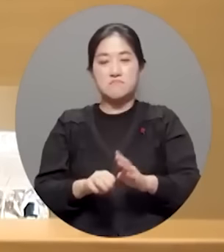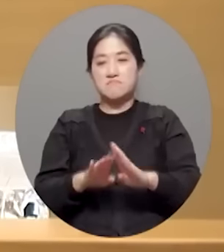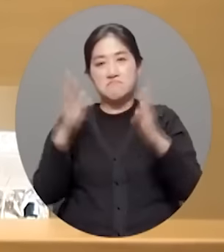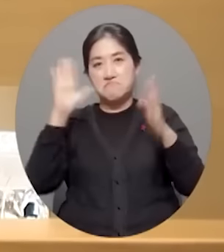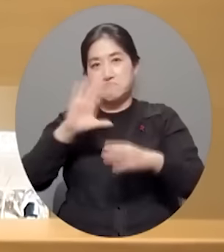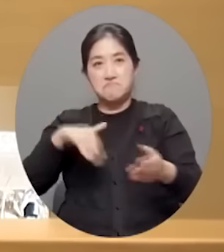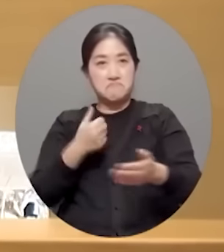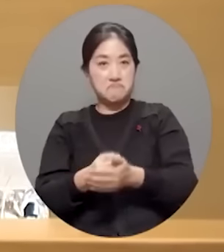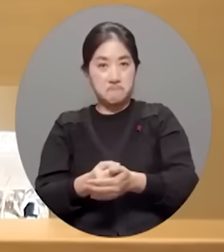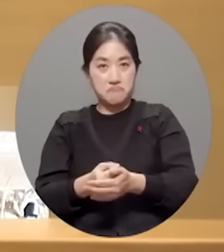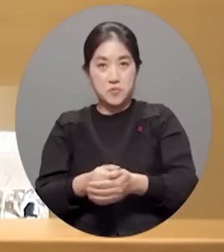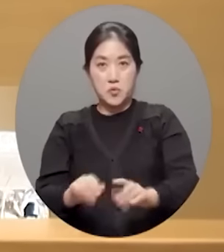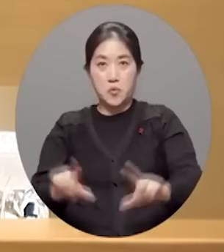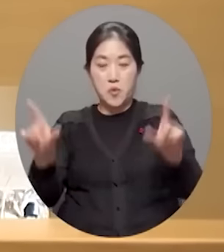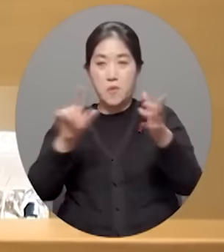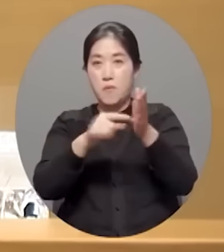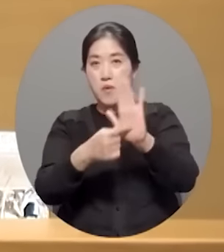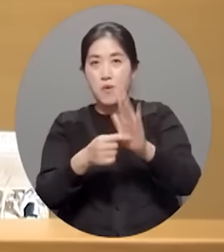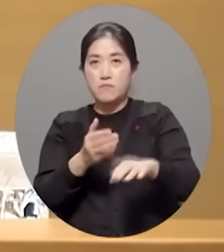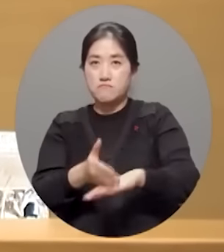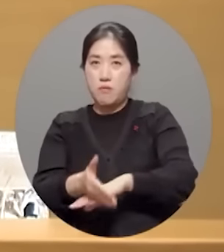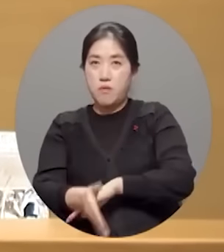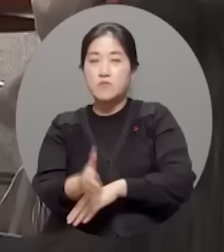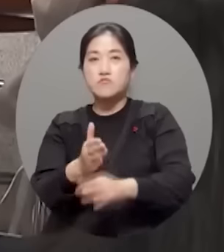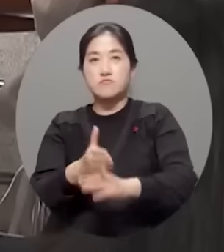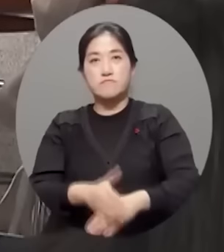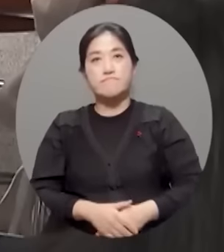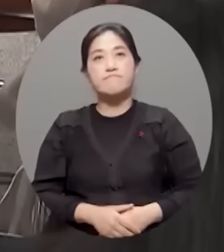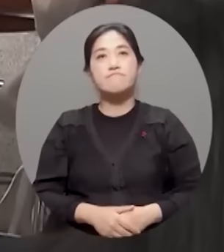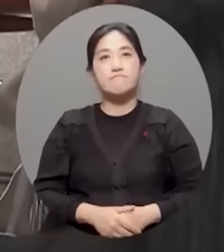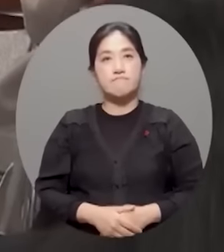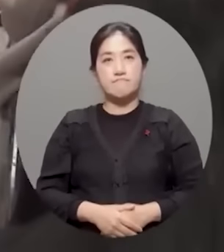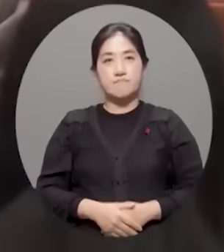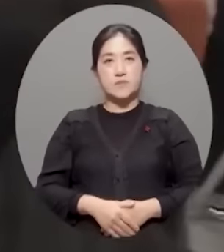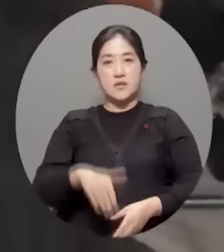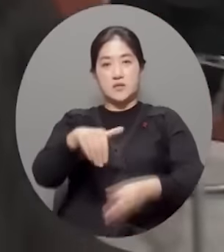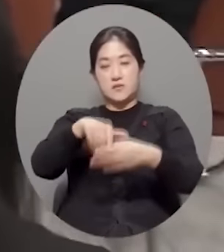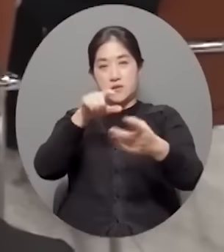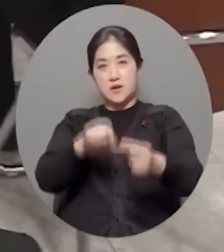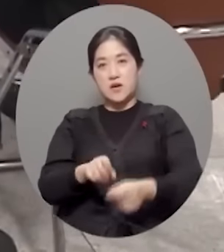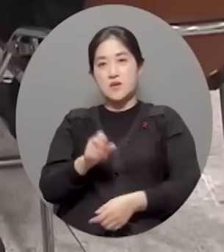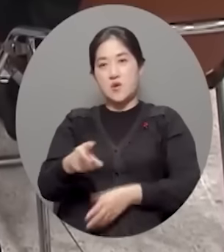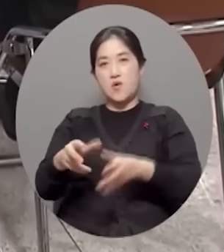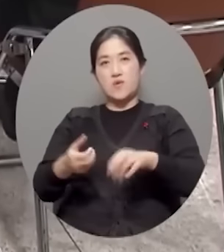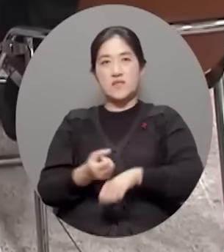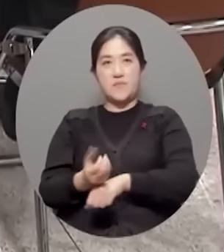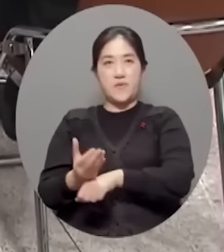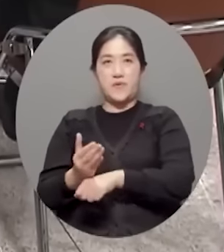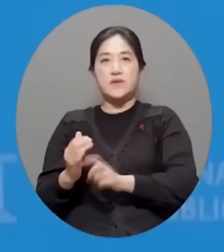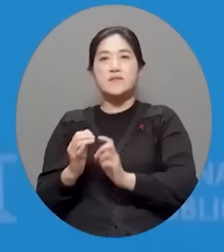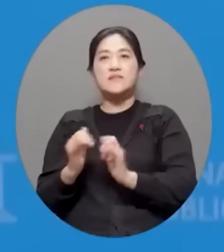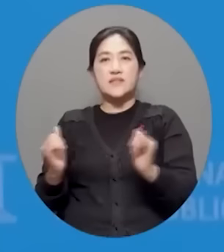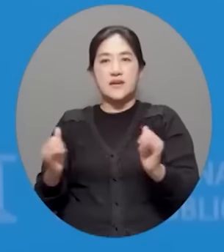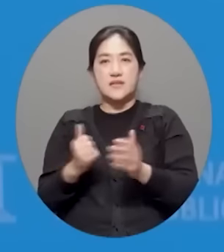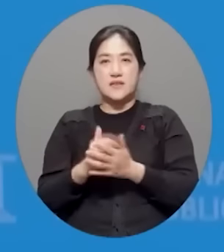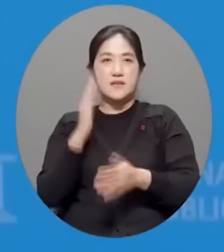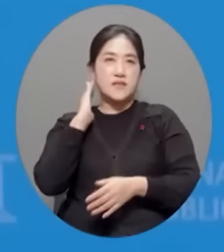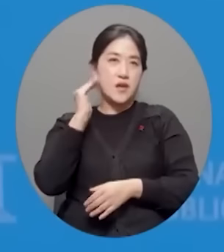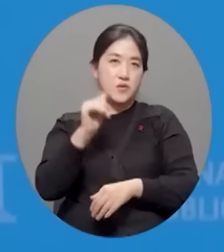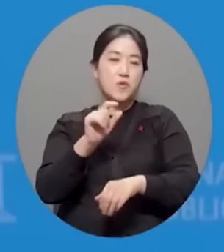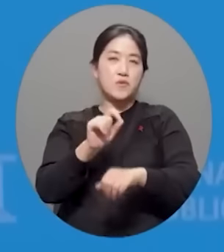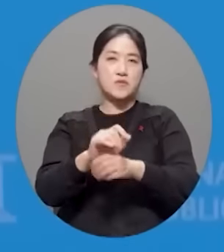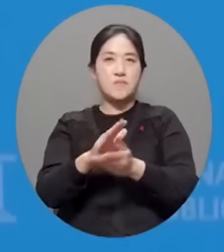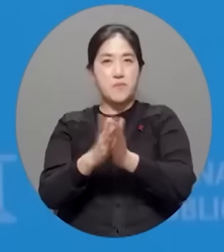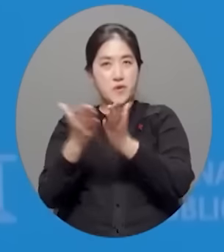정했는데 올해는 발표가 늦어지고 있습니다. 선거를 앞둔 여당 대변인은 대통령실의 변화에 대한